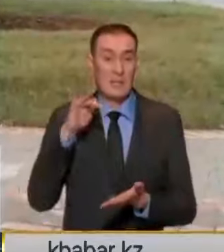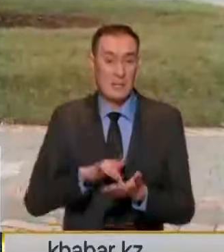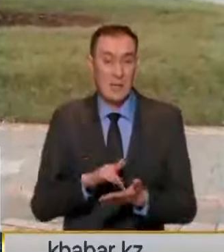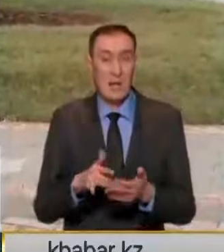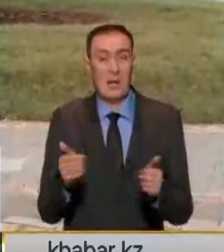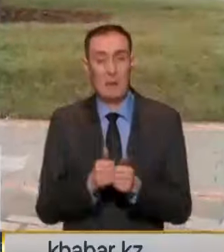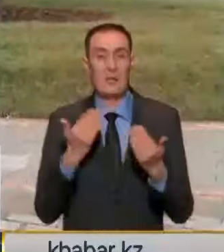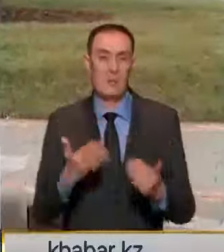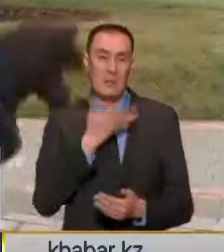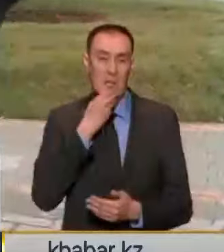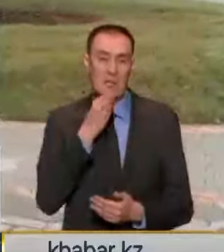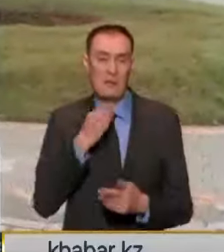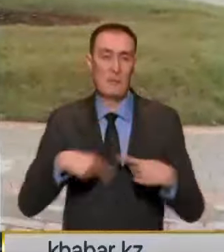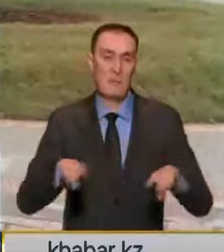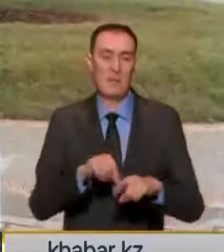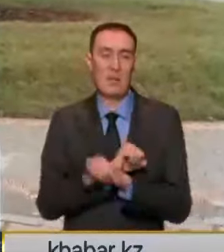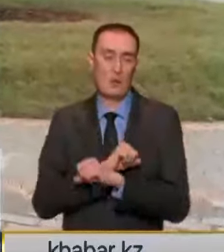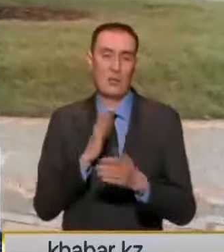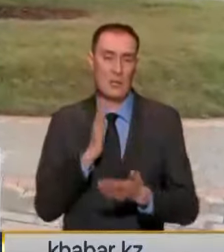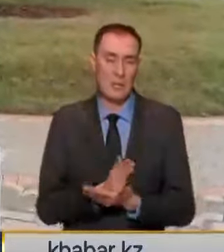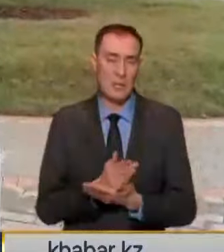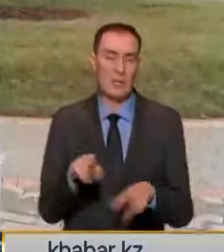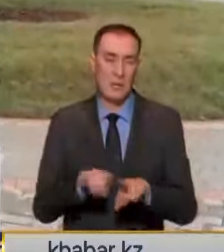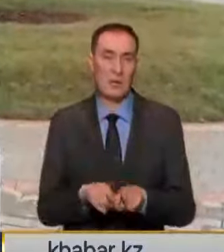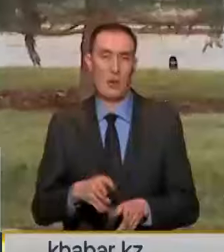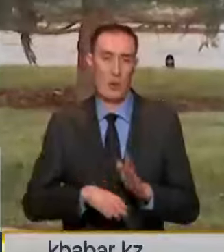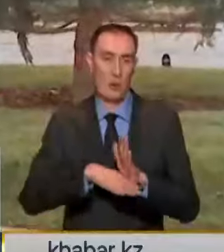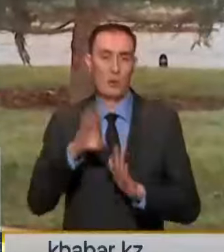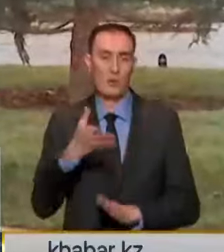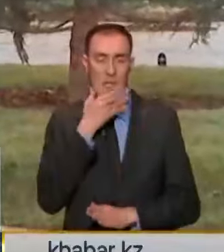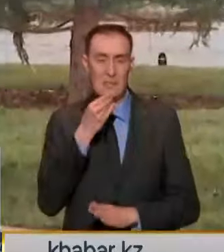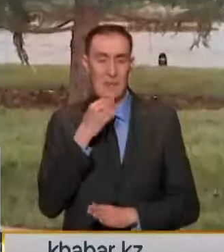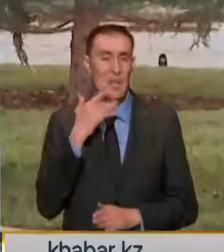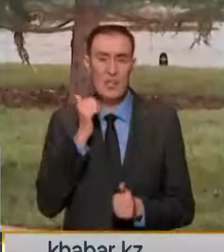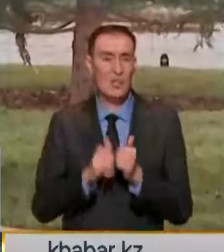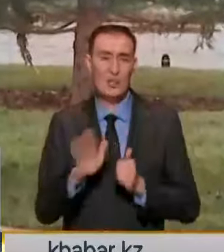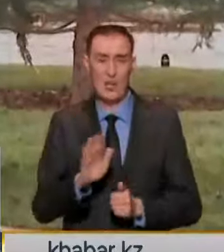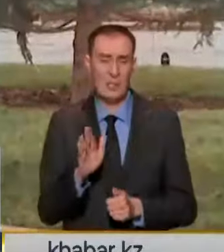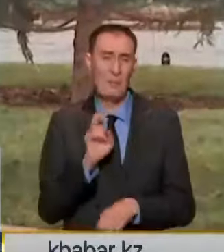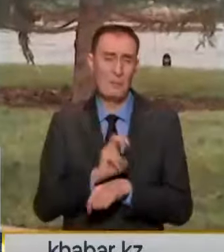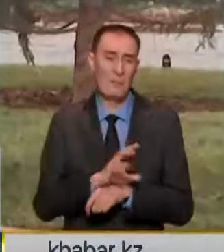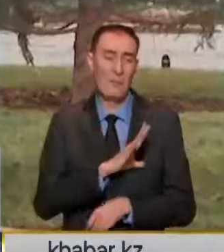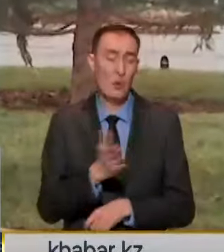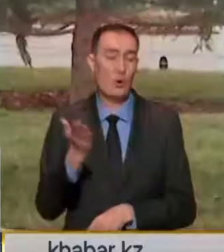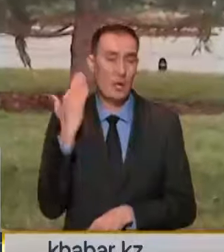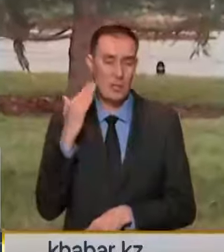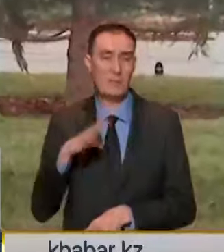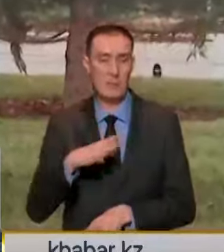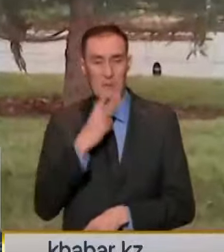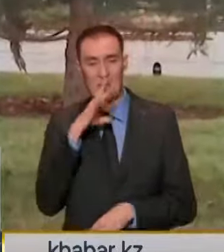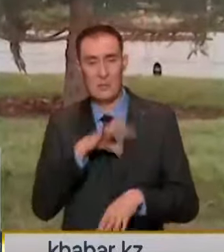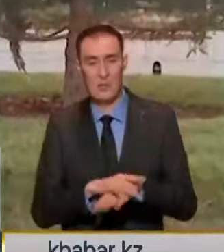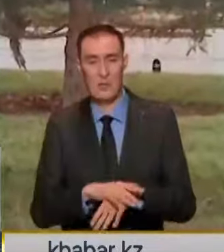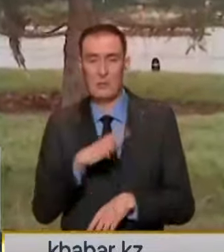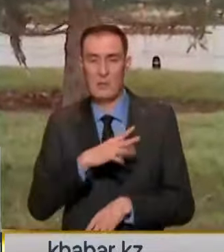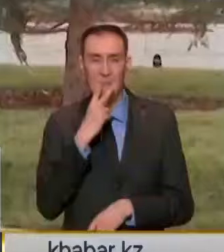а здесь теперь красивое место для отдыха, так гораздо красивее. Я не так часто здесь прохожу, но раньше все равно замечал, вид